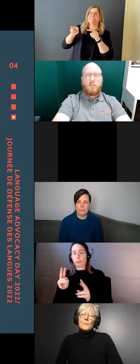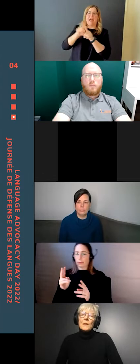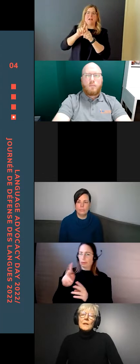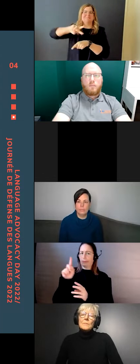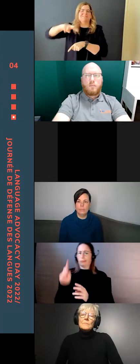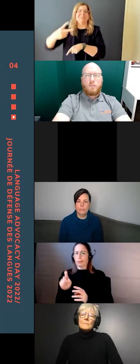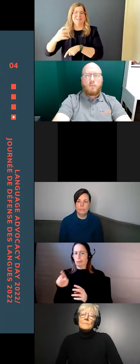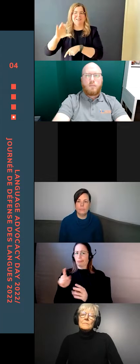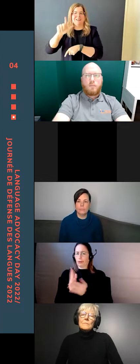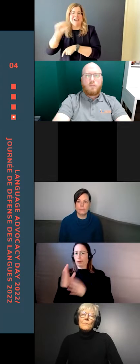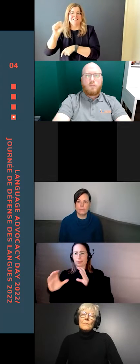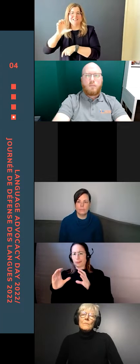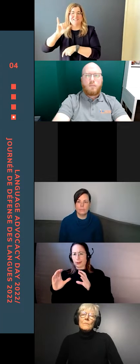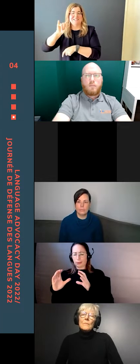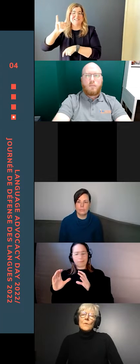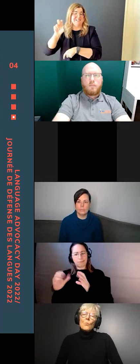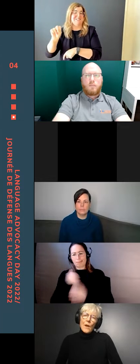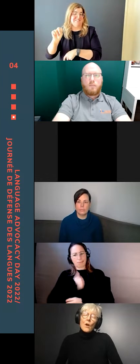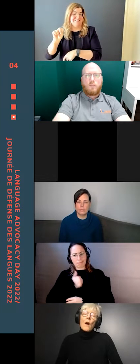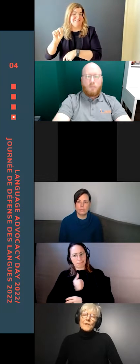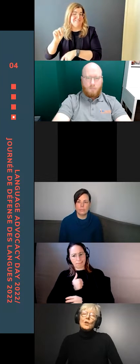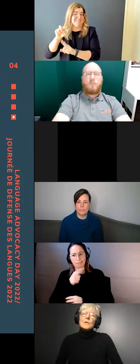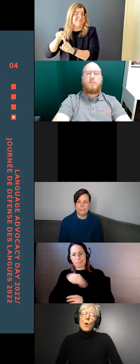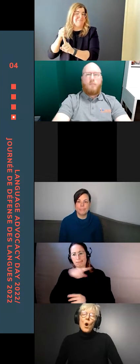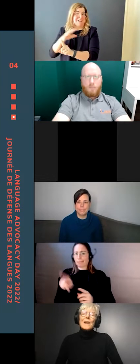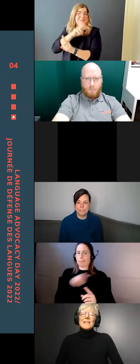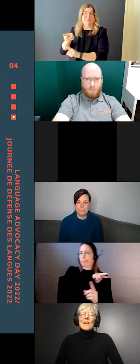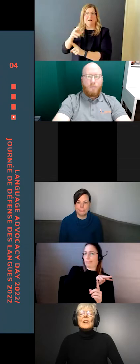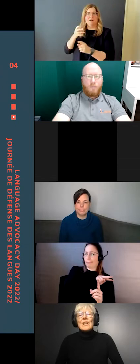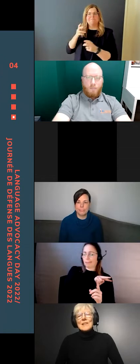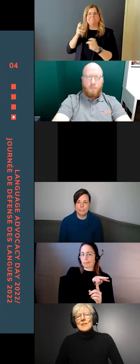la question comme un droit de communication, mais malheureusement,